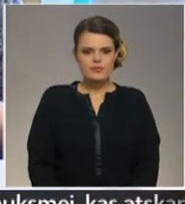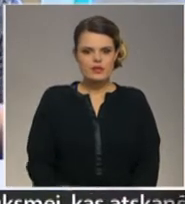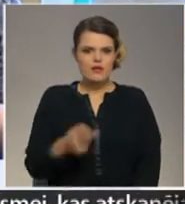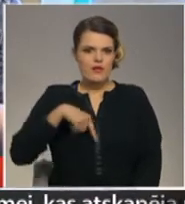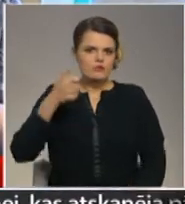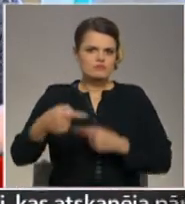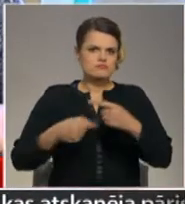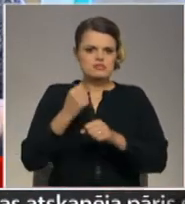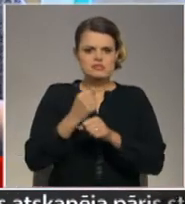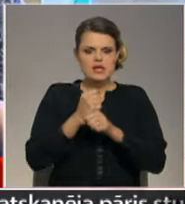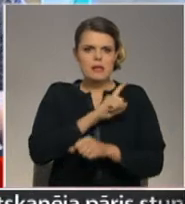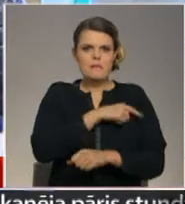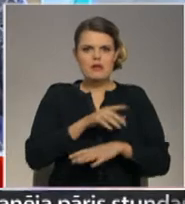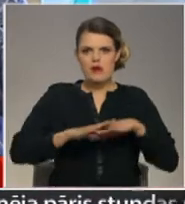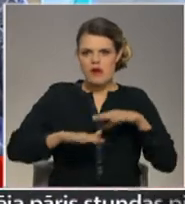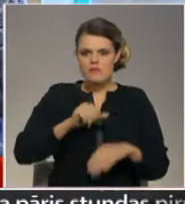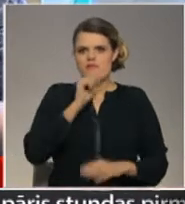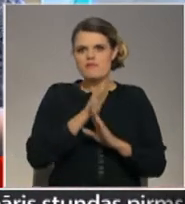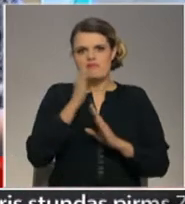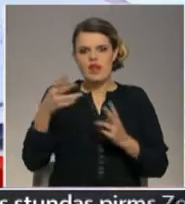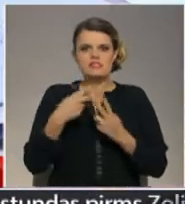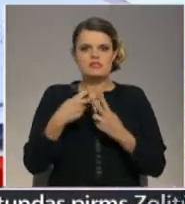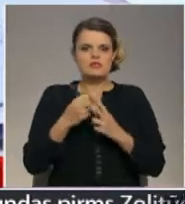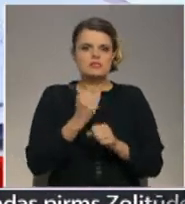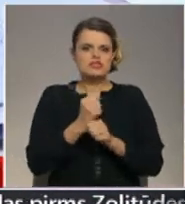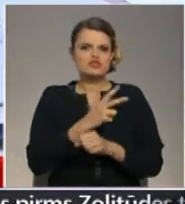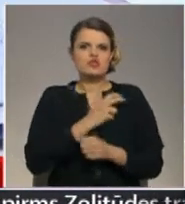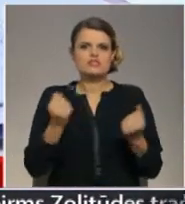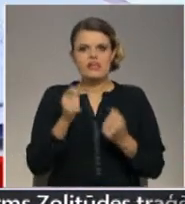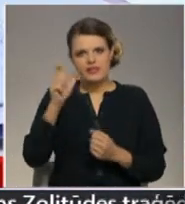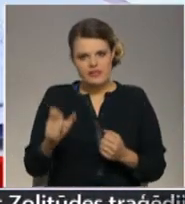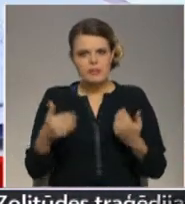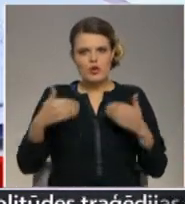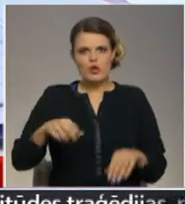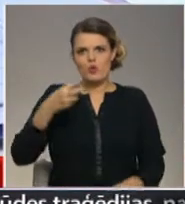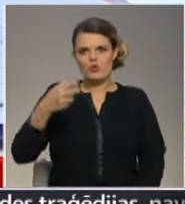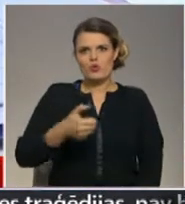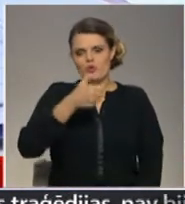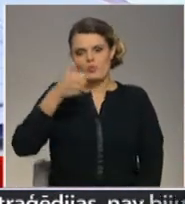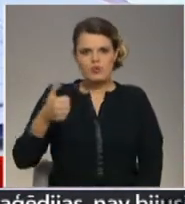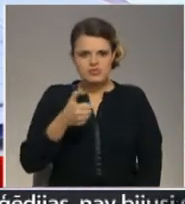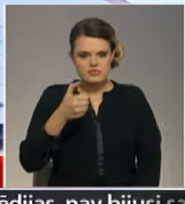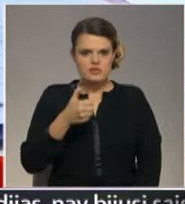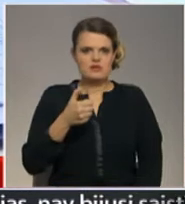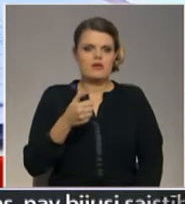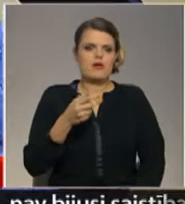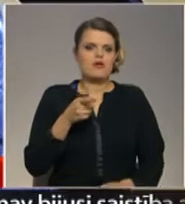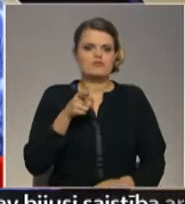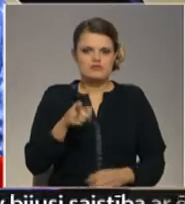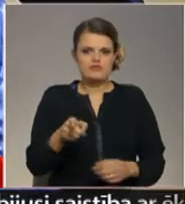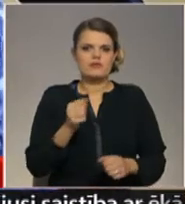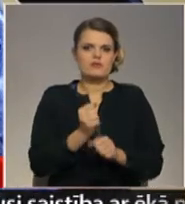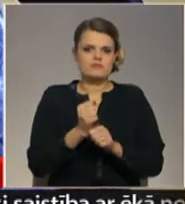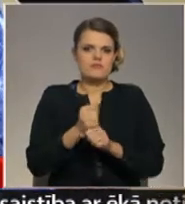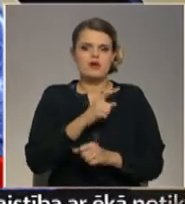Vairākus gadus strādājusi medmāsu sarodā, vēlāk cietumā par sociālo darbinieci, bet nu jau 12. Gadu šī amata pienākums Indra Priede veic